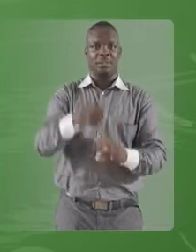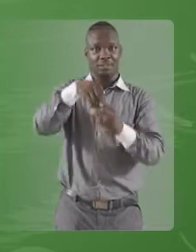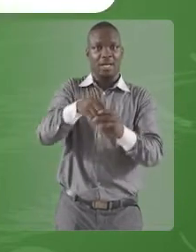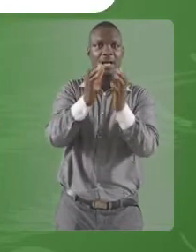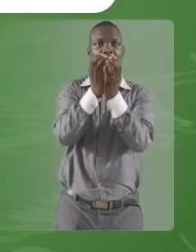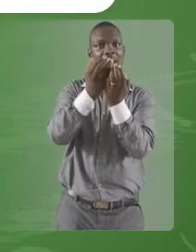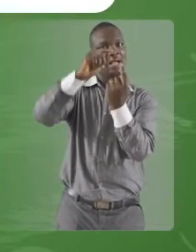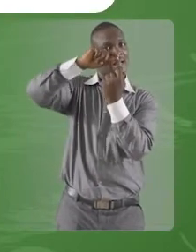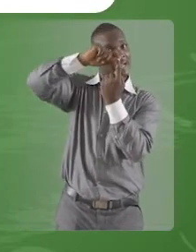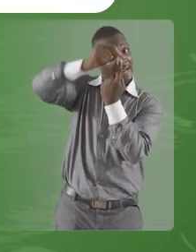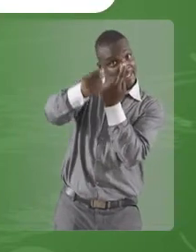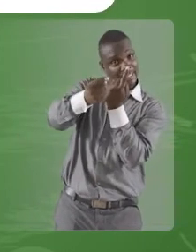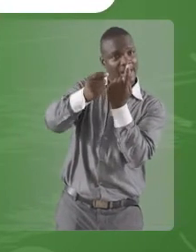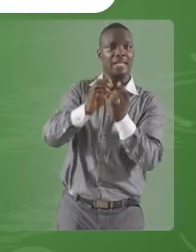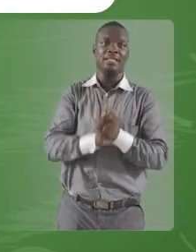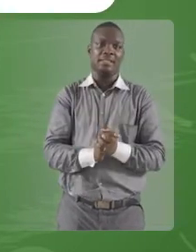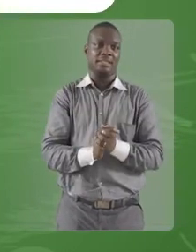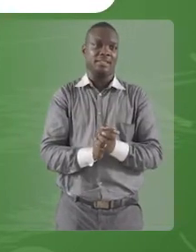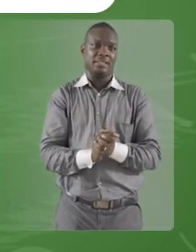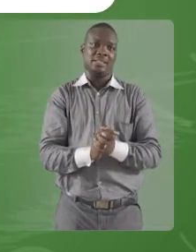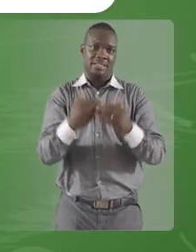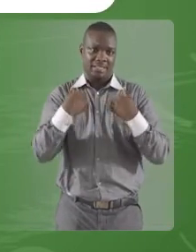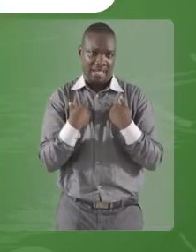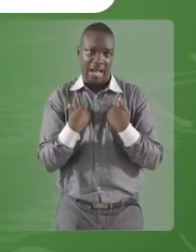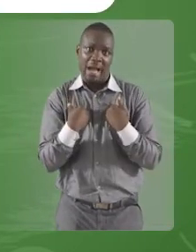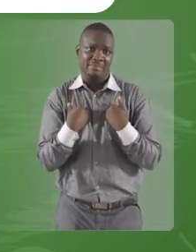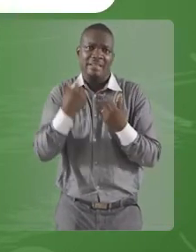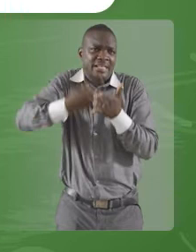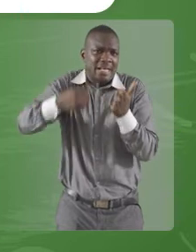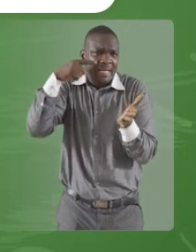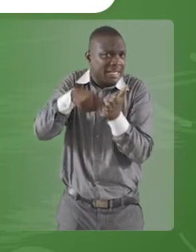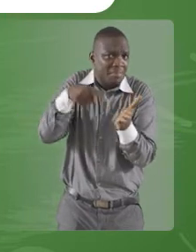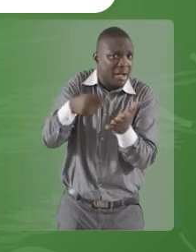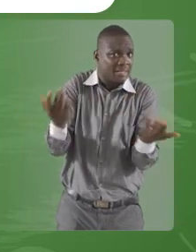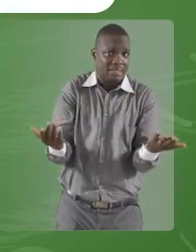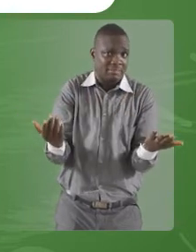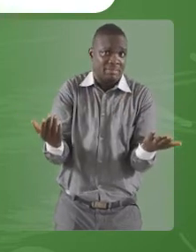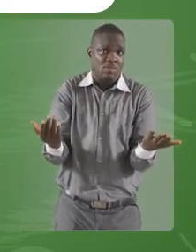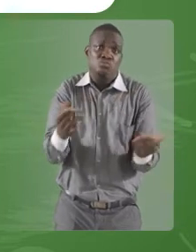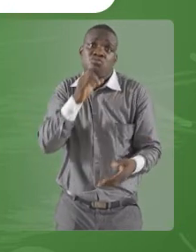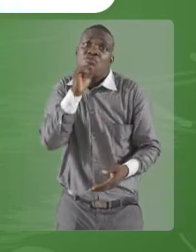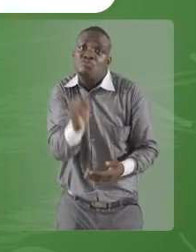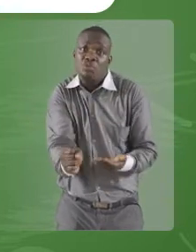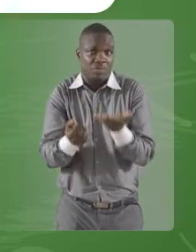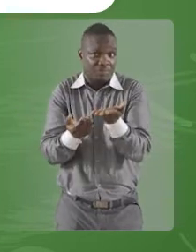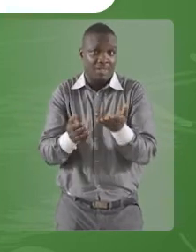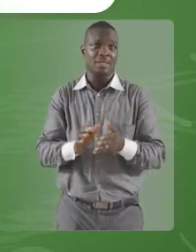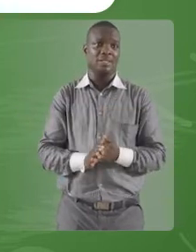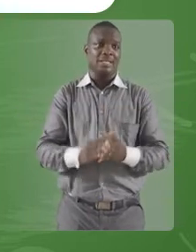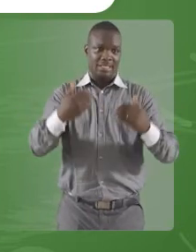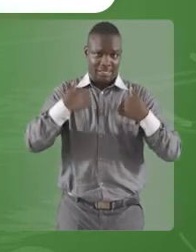âgée, quelle est la remarque que nous pouvons faire? Au niveau de l'antenne âgée, il apparaît une